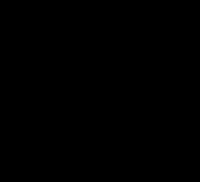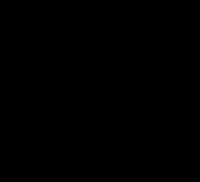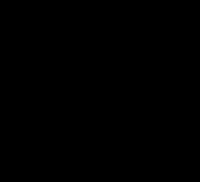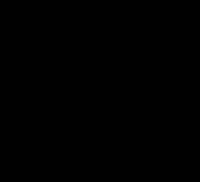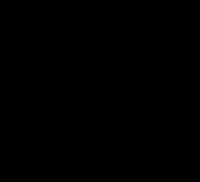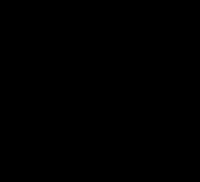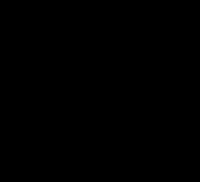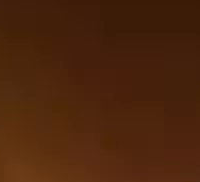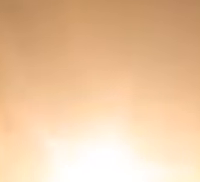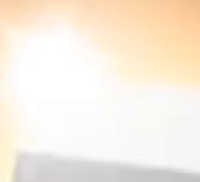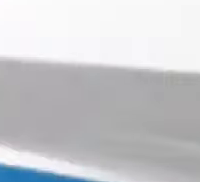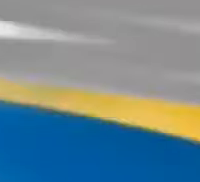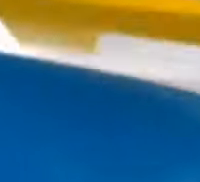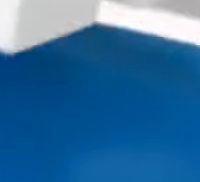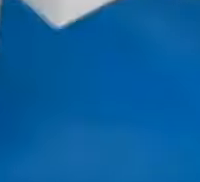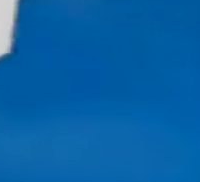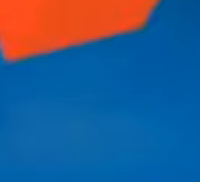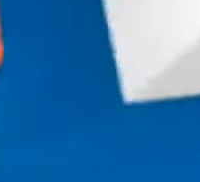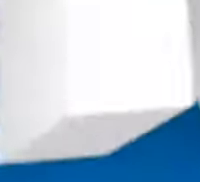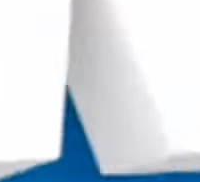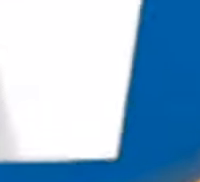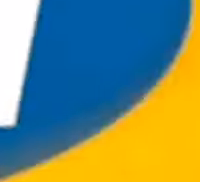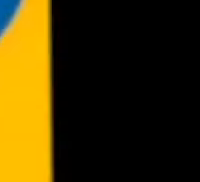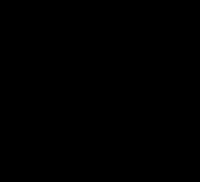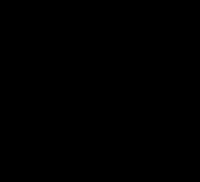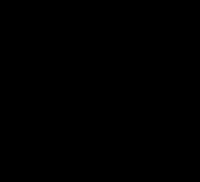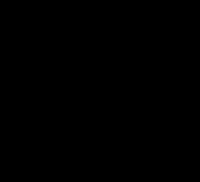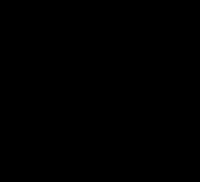everywhere you go. MTN.